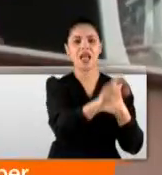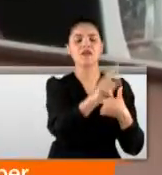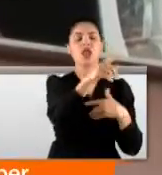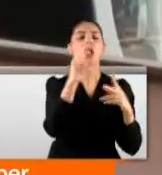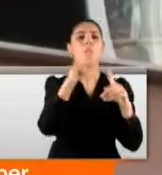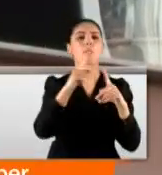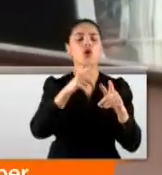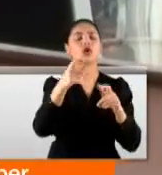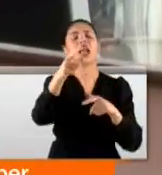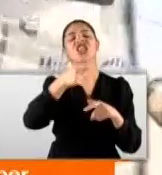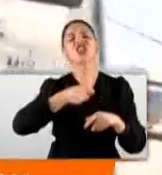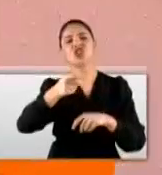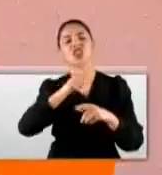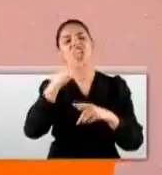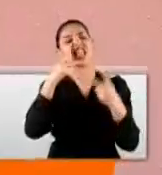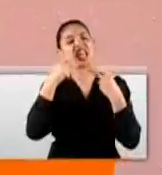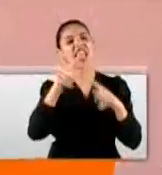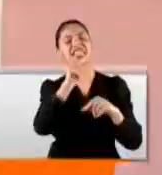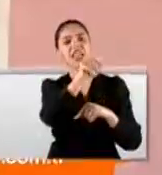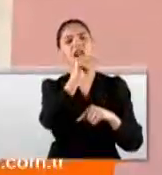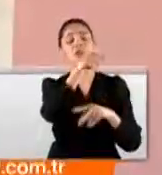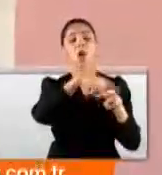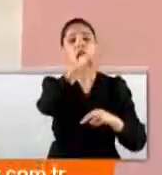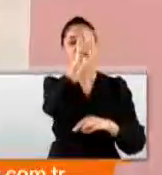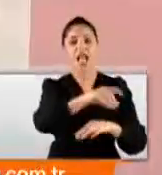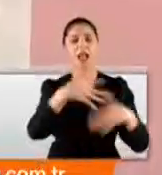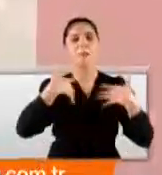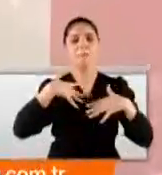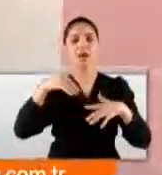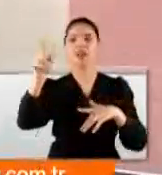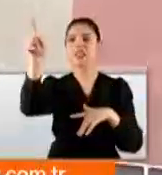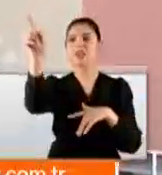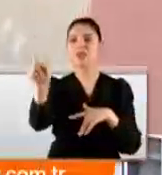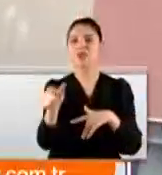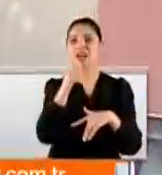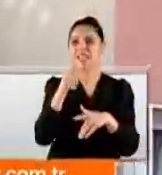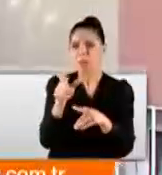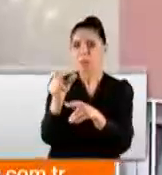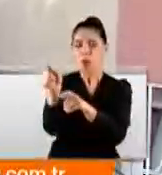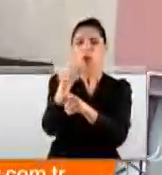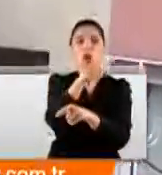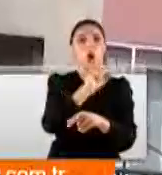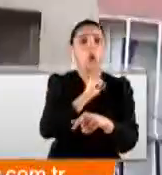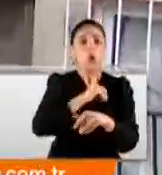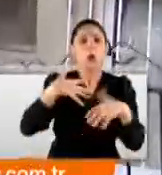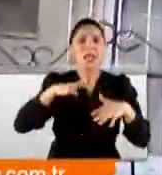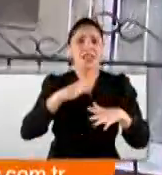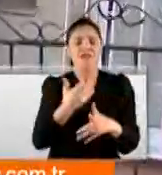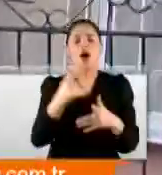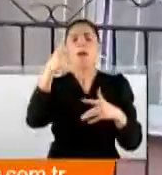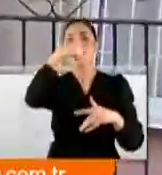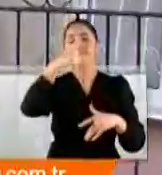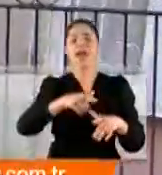tüm detaylarıyla itiraf etti. Paniğe kapılan Engin, Fatma'nın cansız bedeninden kurtulmak için korkunç bir plan yaptı. Benzin istasyonuna